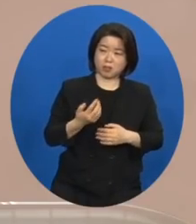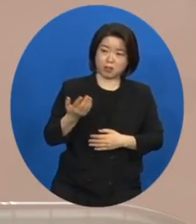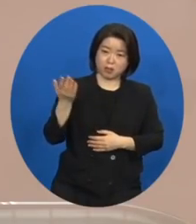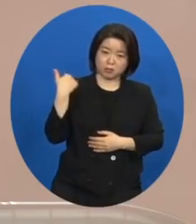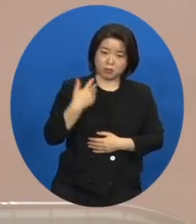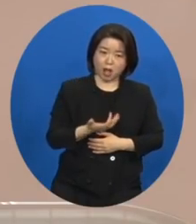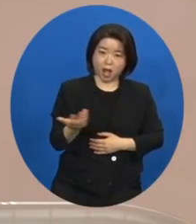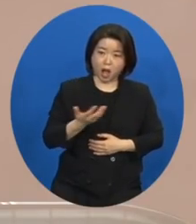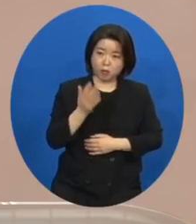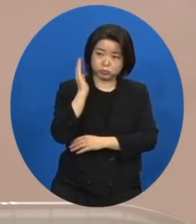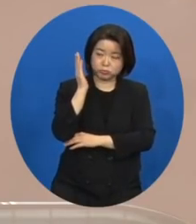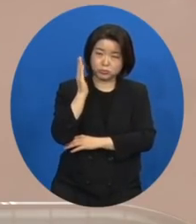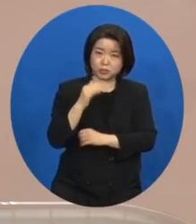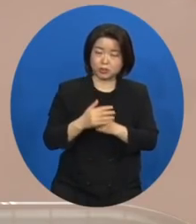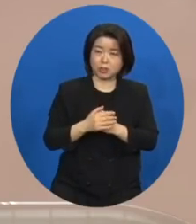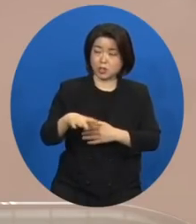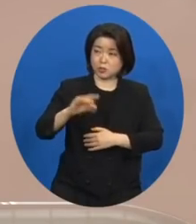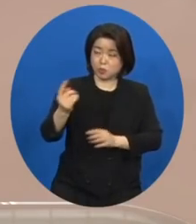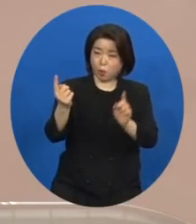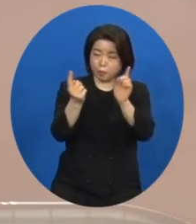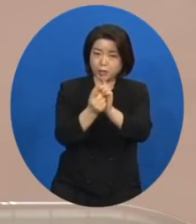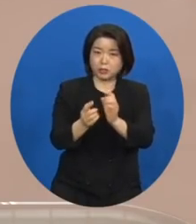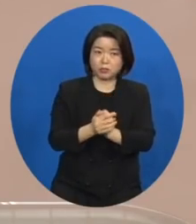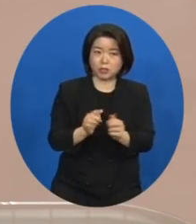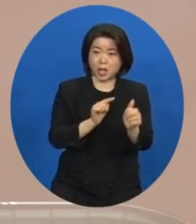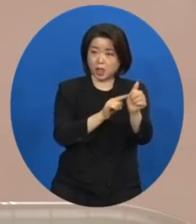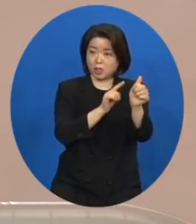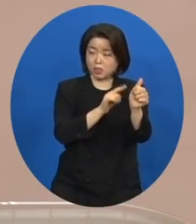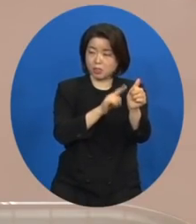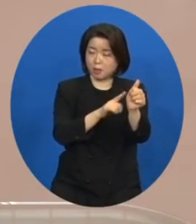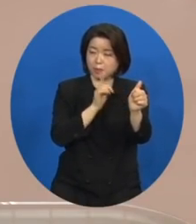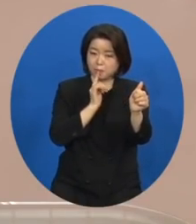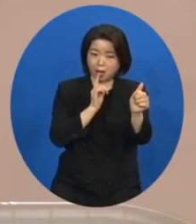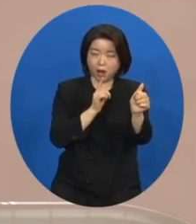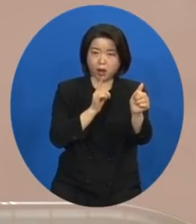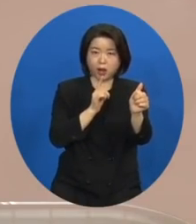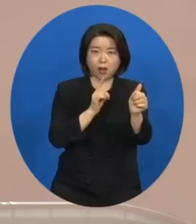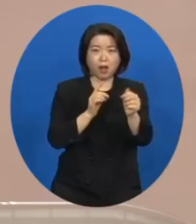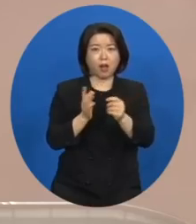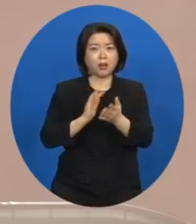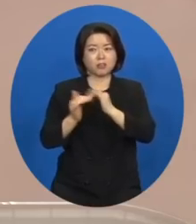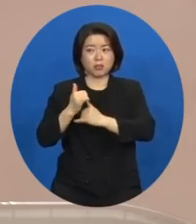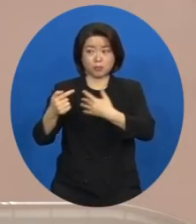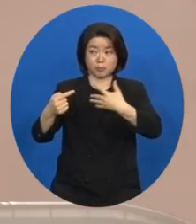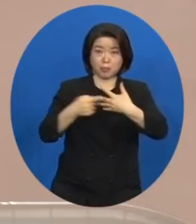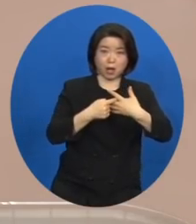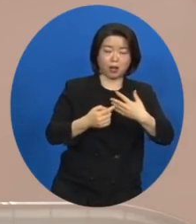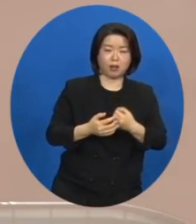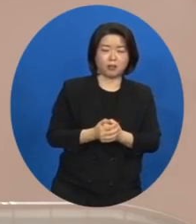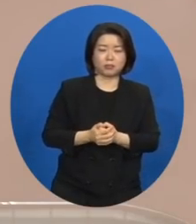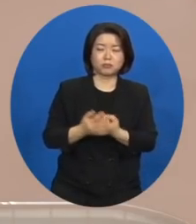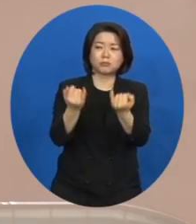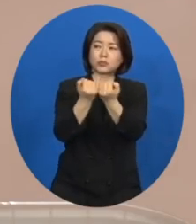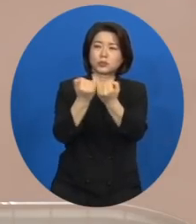했잖아요 처음 봤는데 남편 얘기를 꺼냈어요 습니다 아 싶거든 이 꺼내 니까 여인이 놀랍니다 선생님